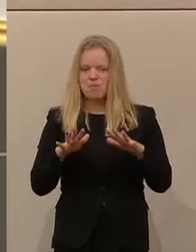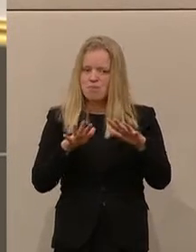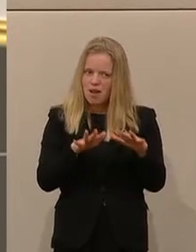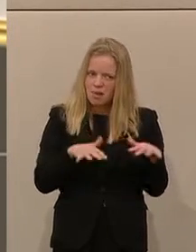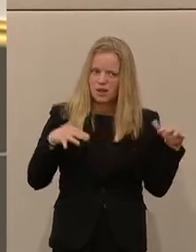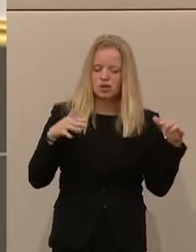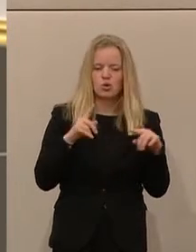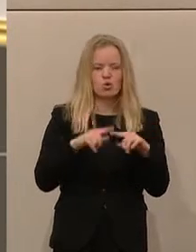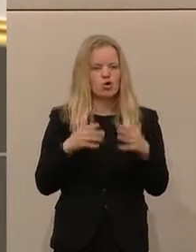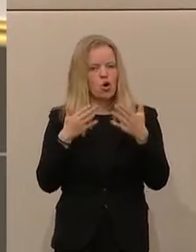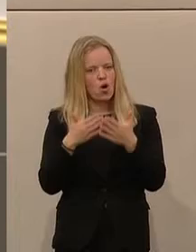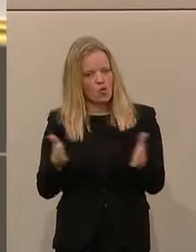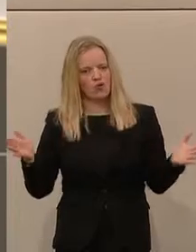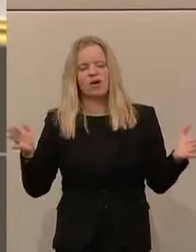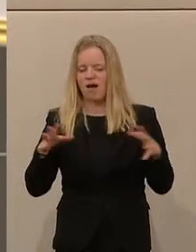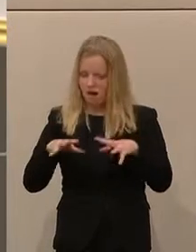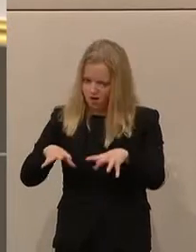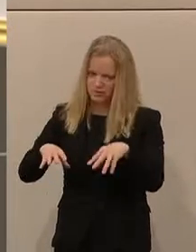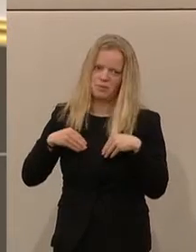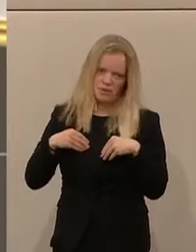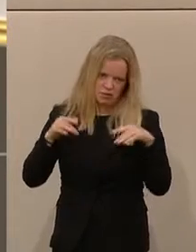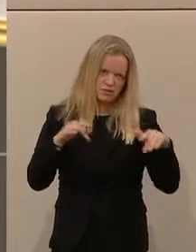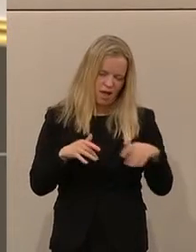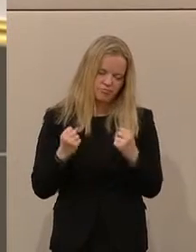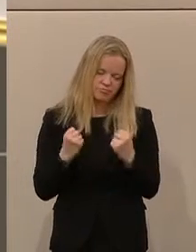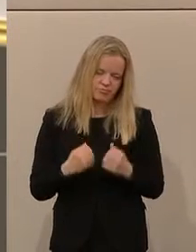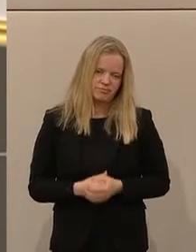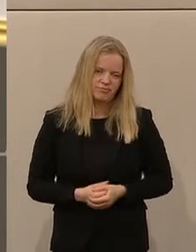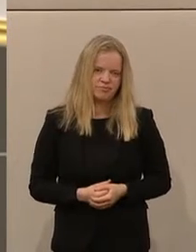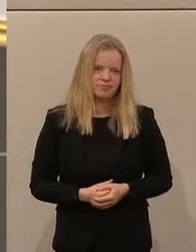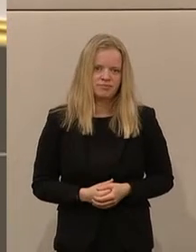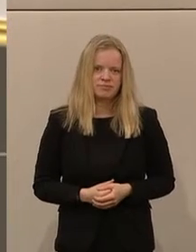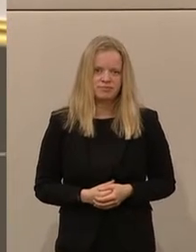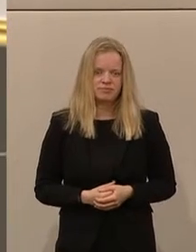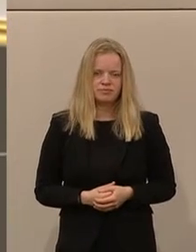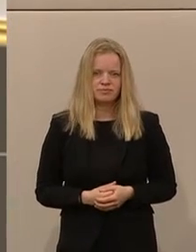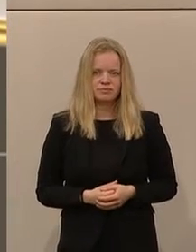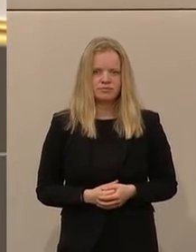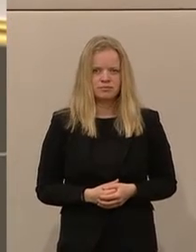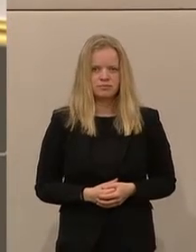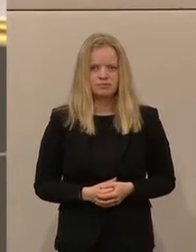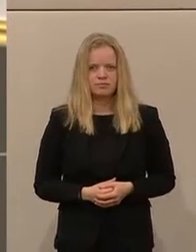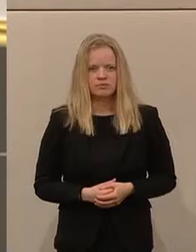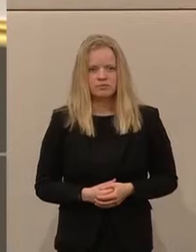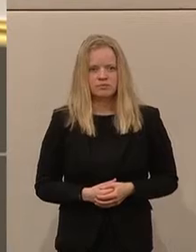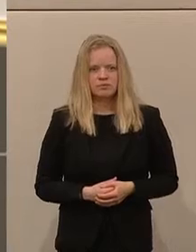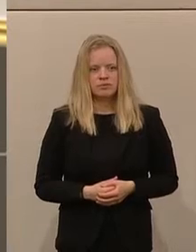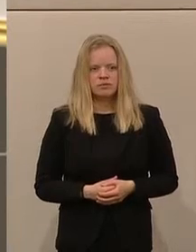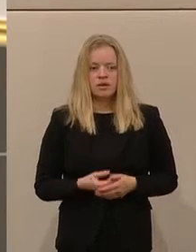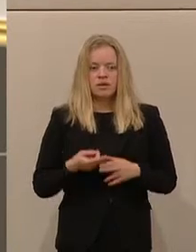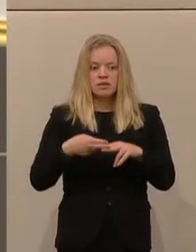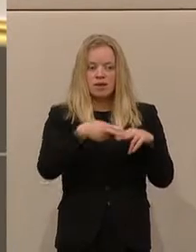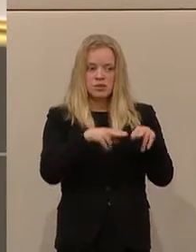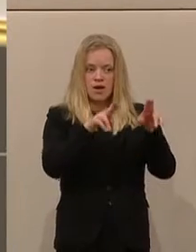parlamentarische und öffentliche Akzeptanz zum Ausdruck bringen. Weil wir das prüfende Hilfsorgan des